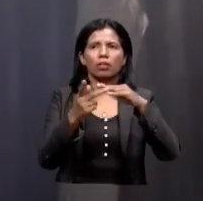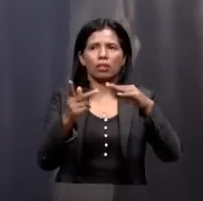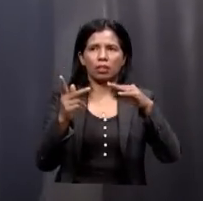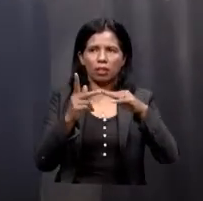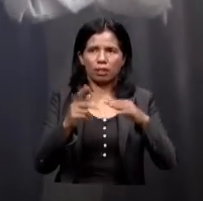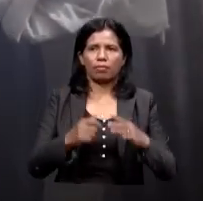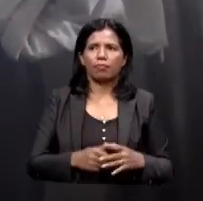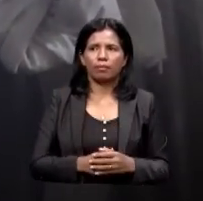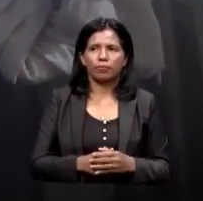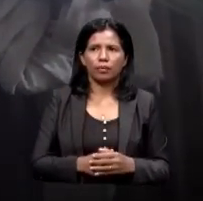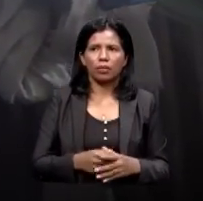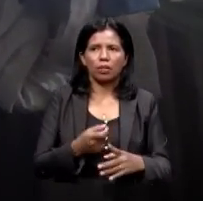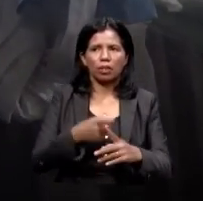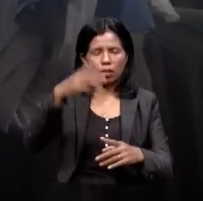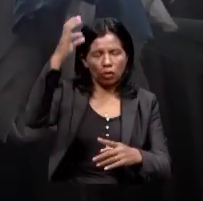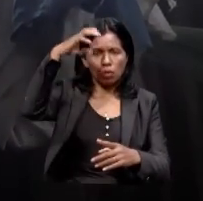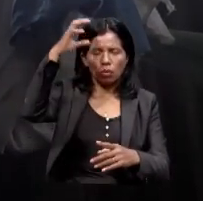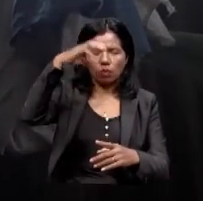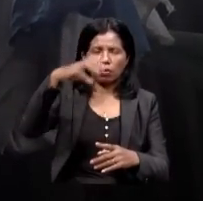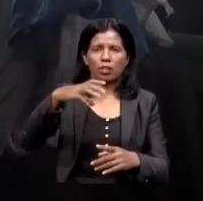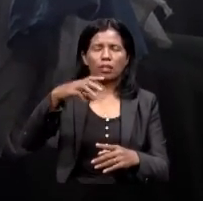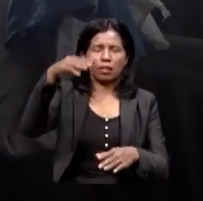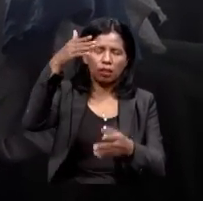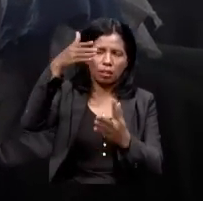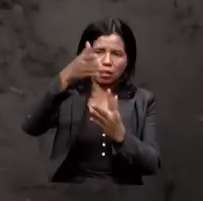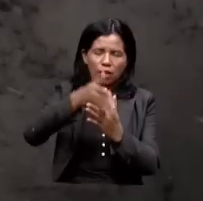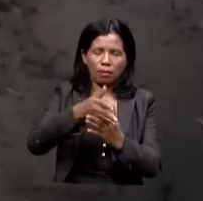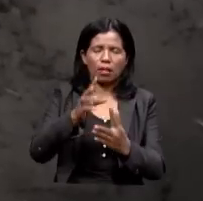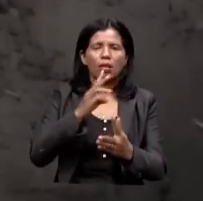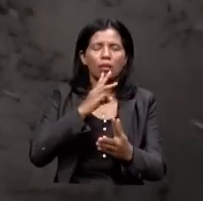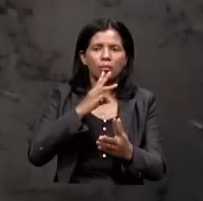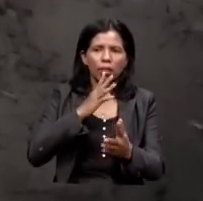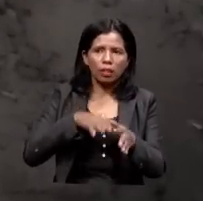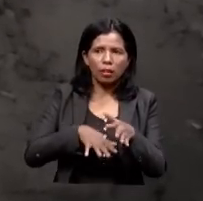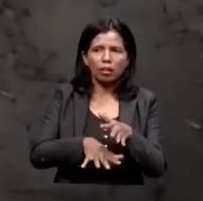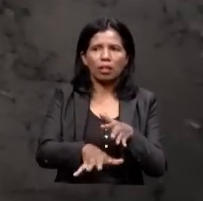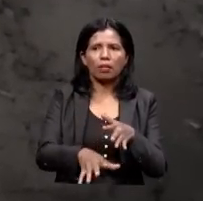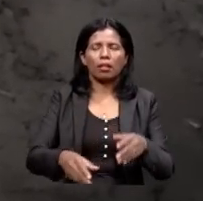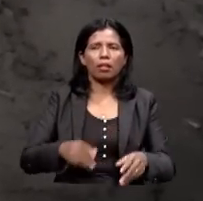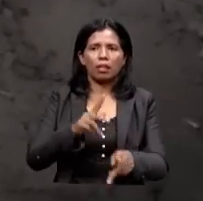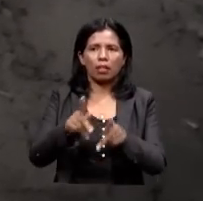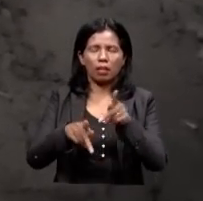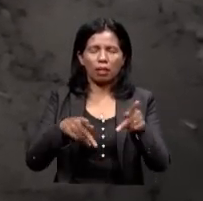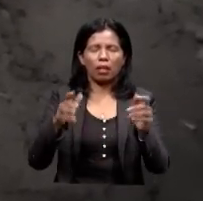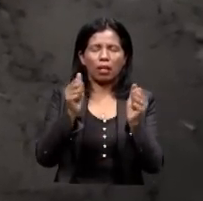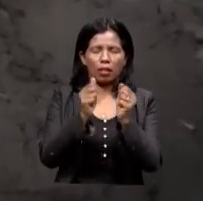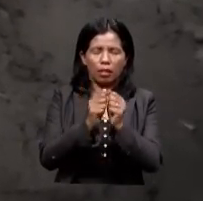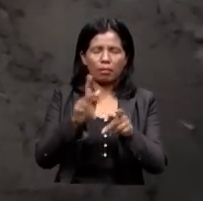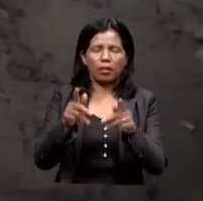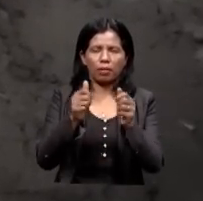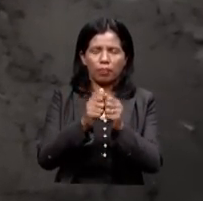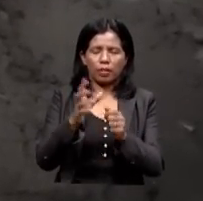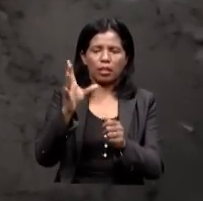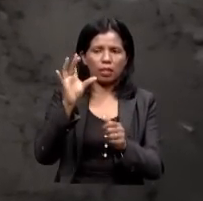niang. Kauza udan beng tama halo bena lihung no dificulta emanain sia behorik